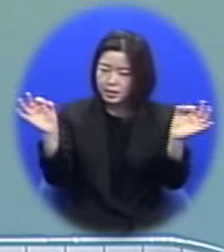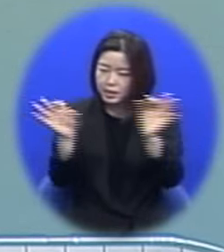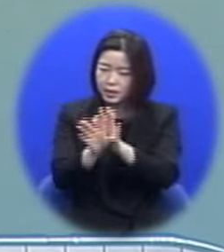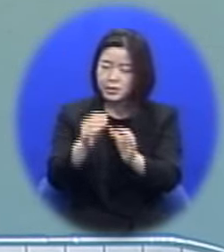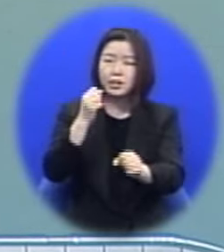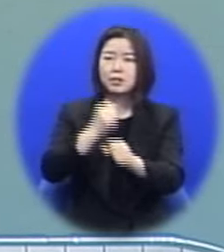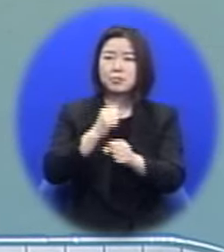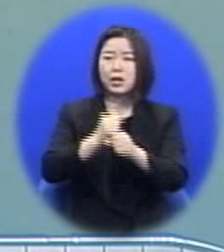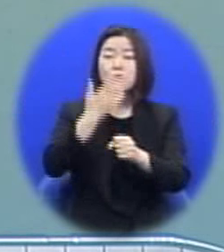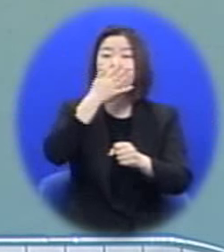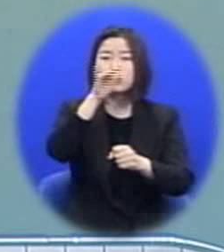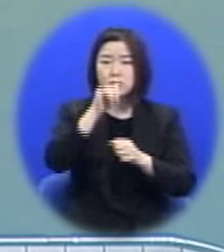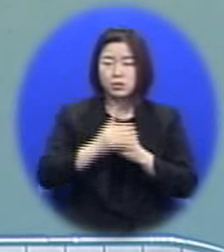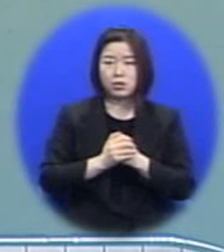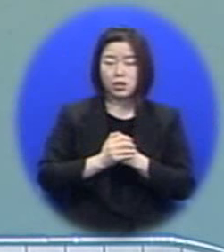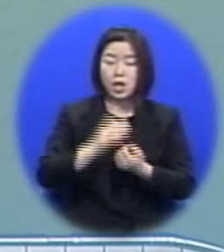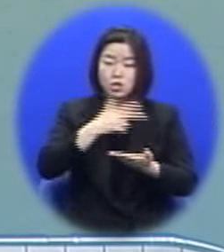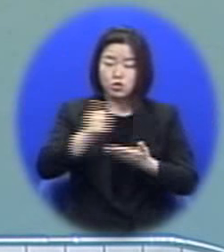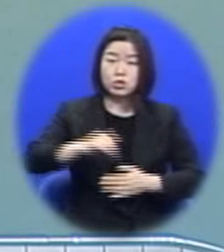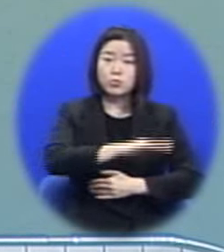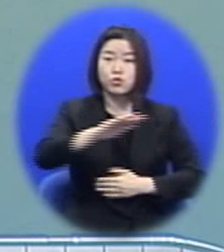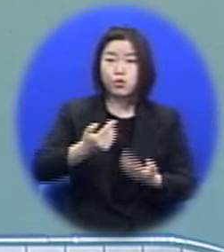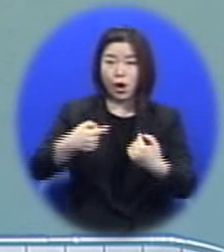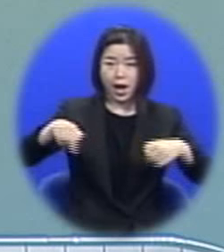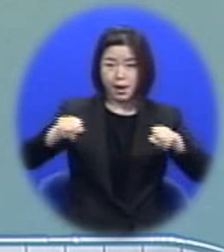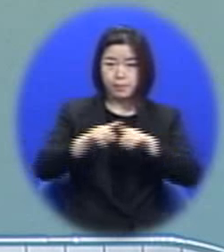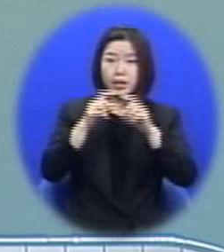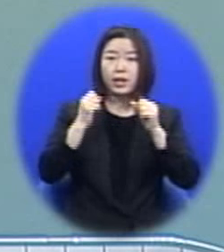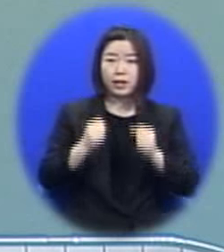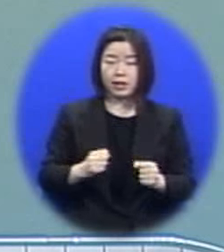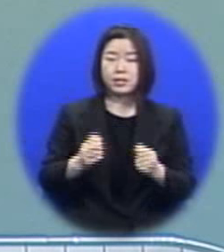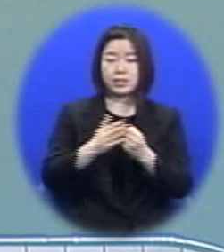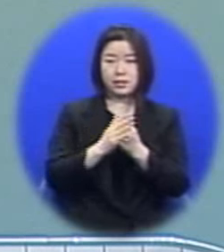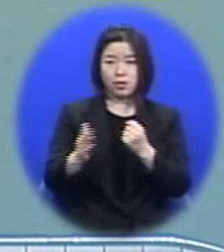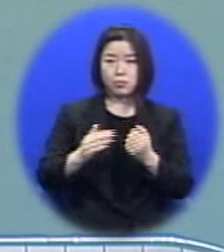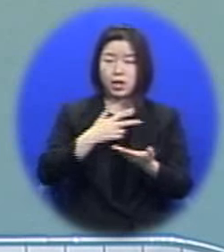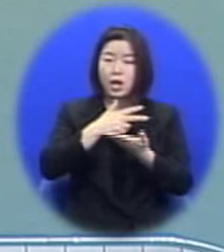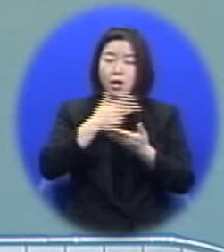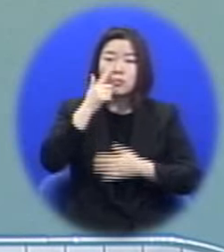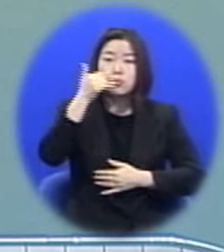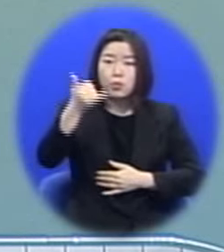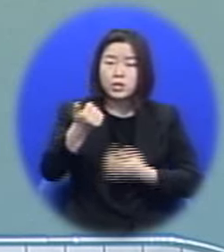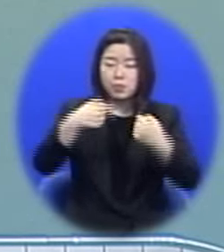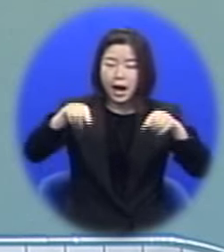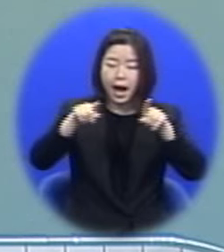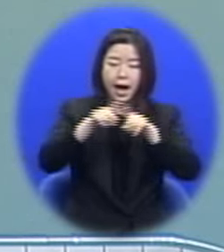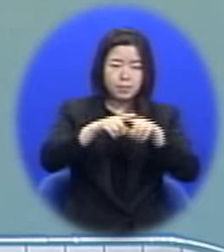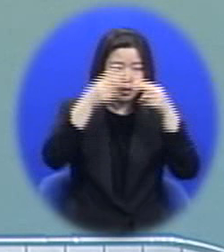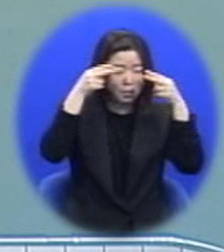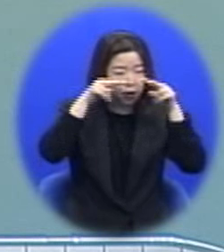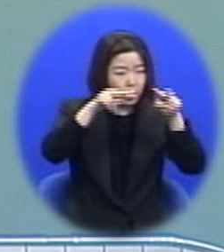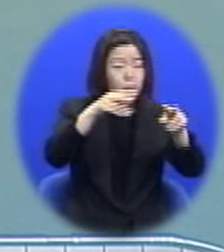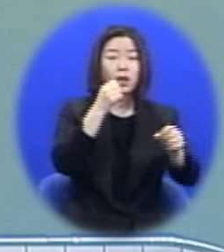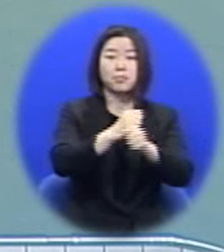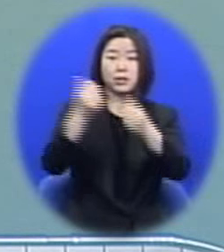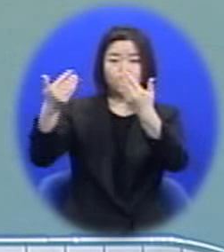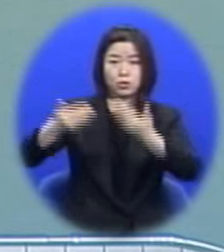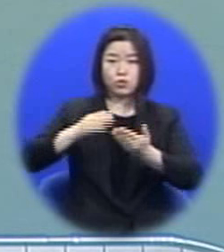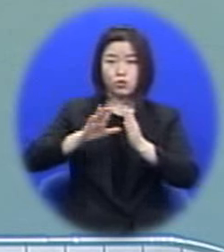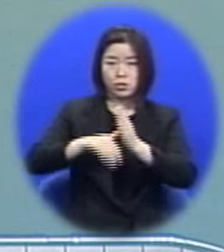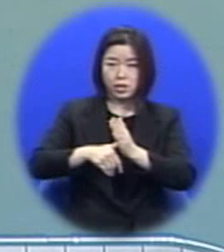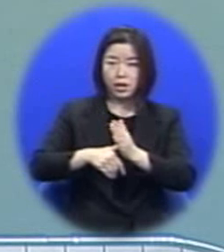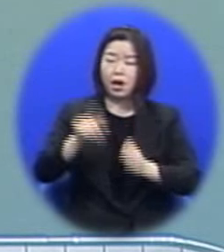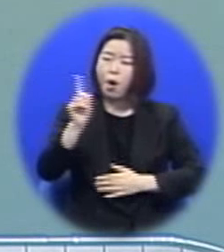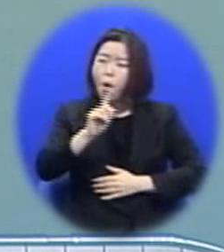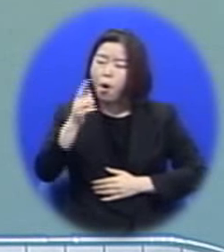남습니다. 주님이 우리와 함께 계셔서 부모님을 함께 바라보게 해주실 때 어떤 부모를